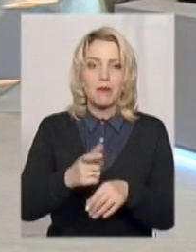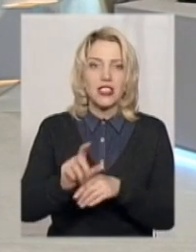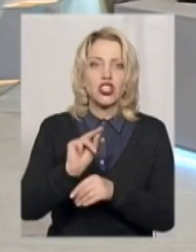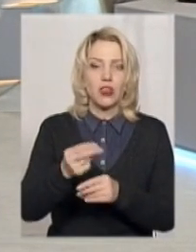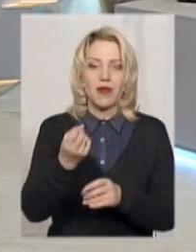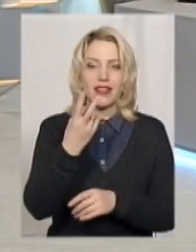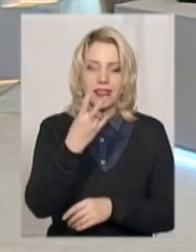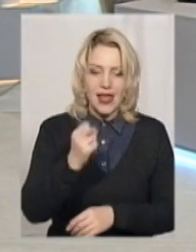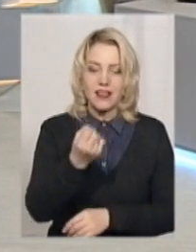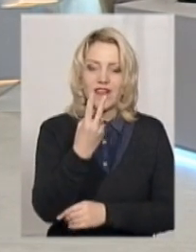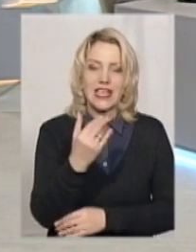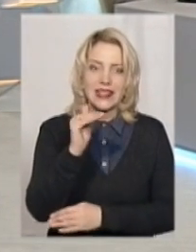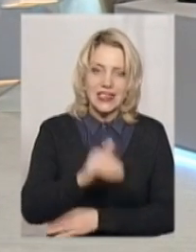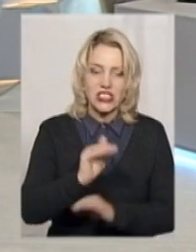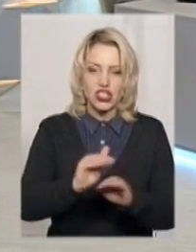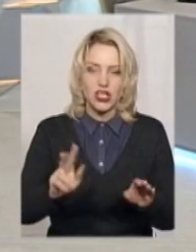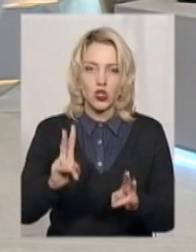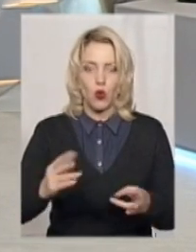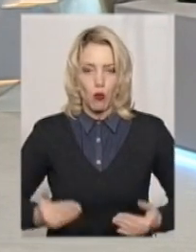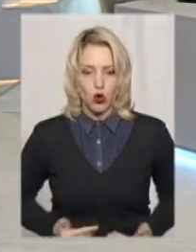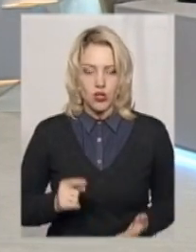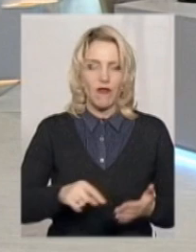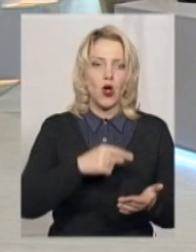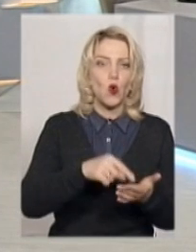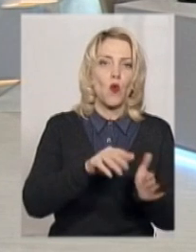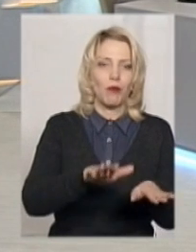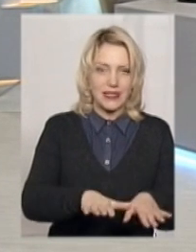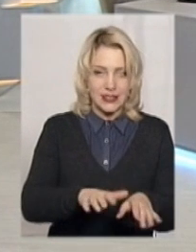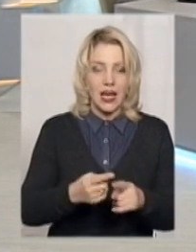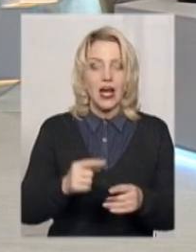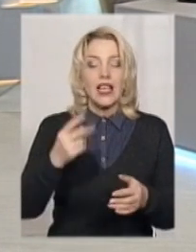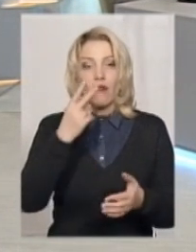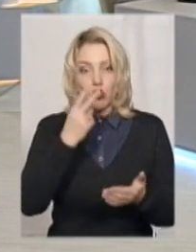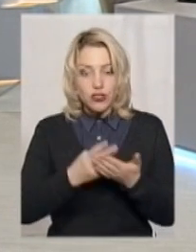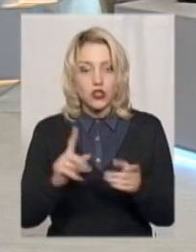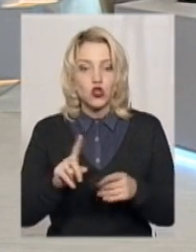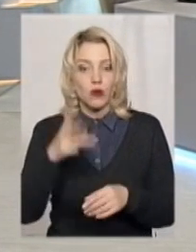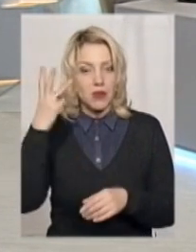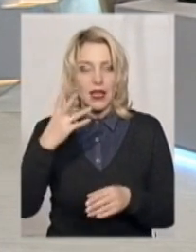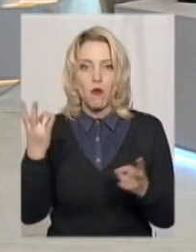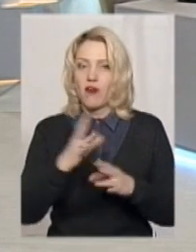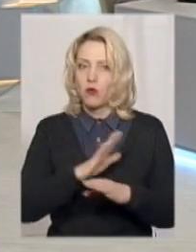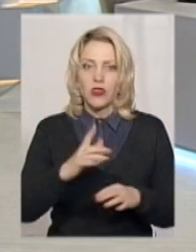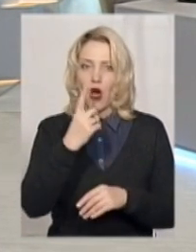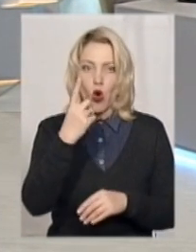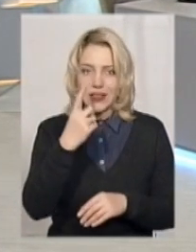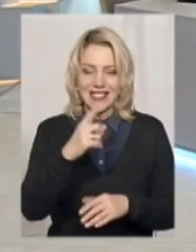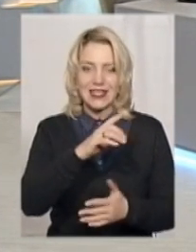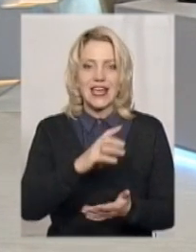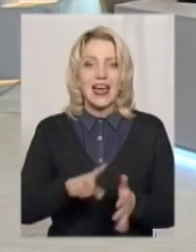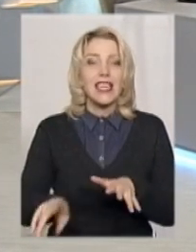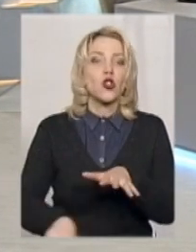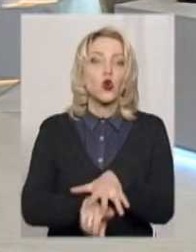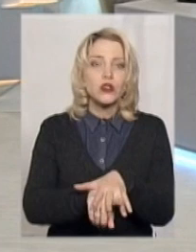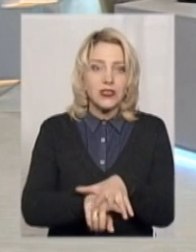не більш як на 12 тисяч дітей, які проживають у місті. Вже очевидно, що у Хмельницькому має бути не один інклюзивно-ресурсний